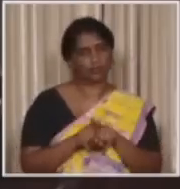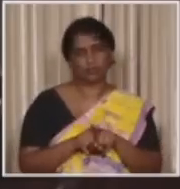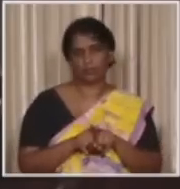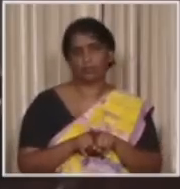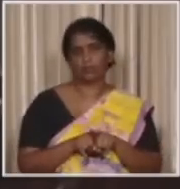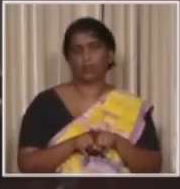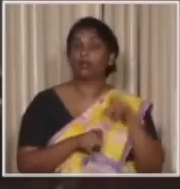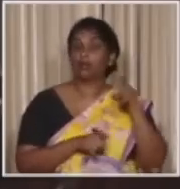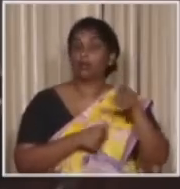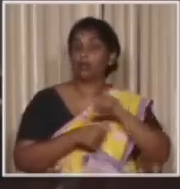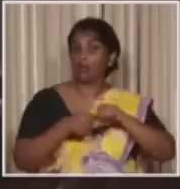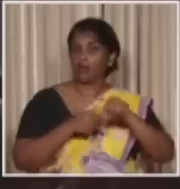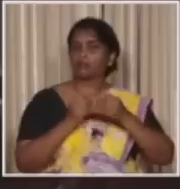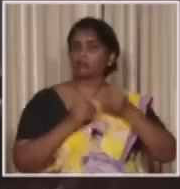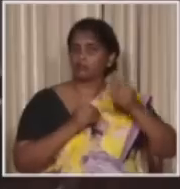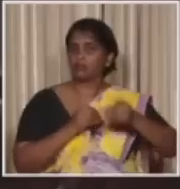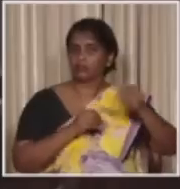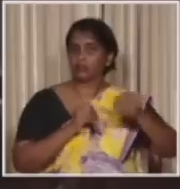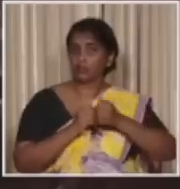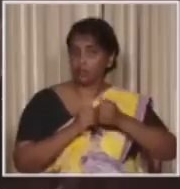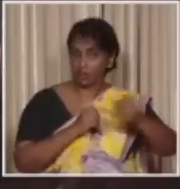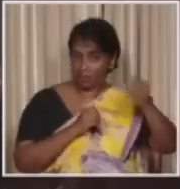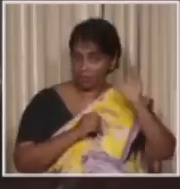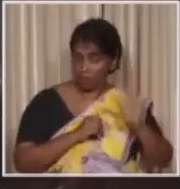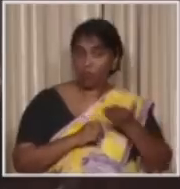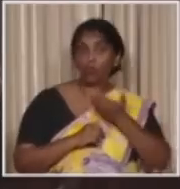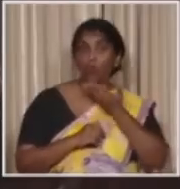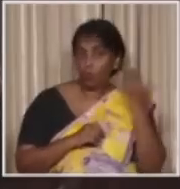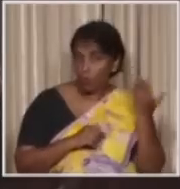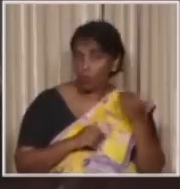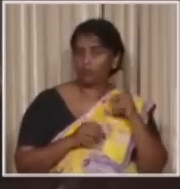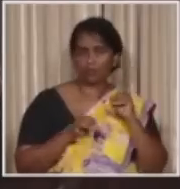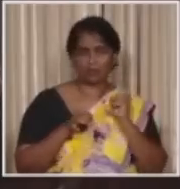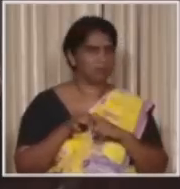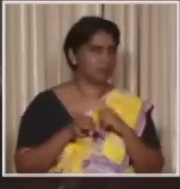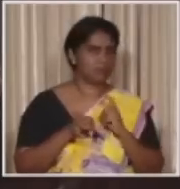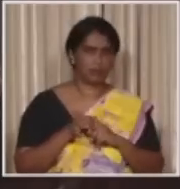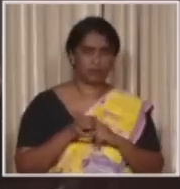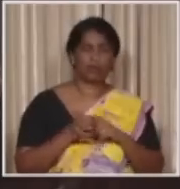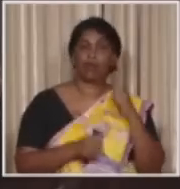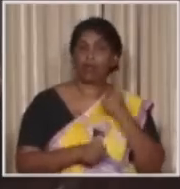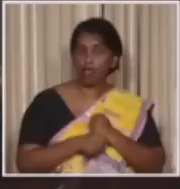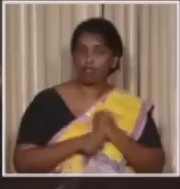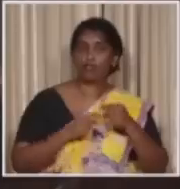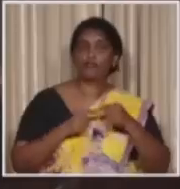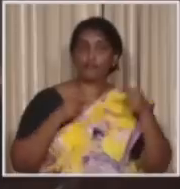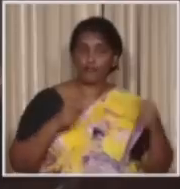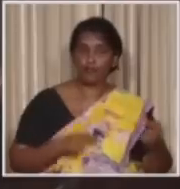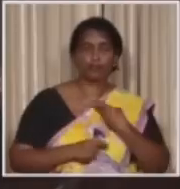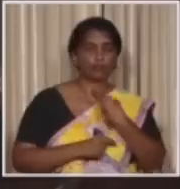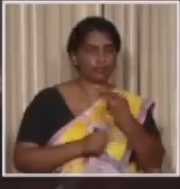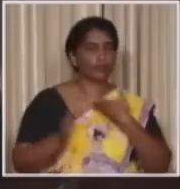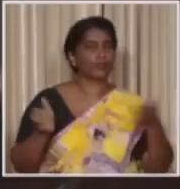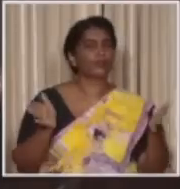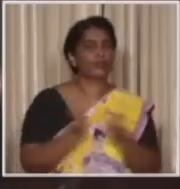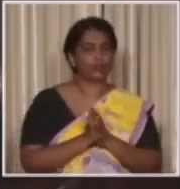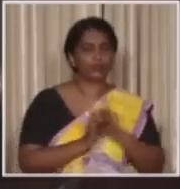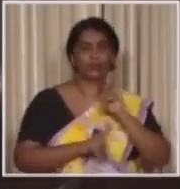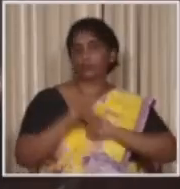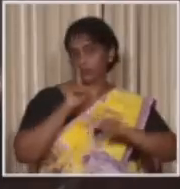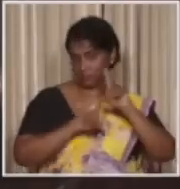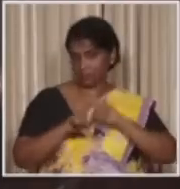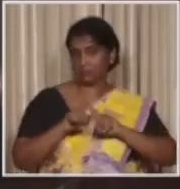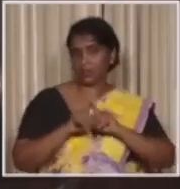මේ ආයතනය දිගටම අපිට ක්‍රියාත්මක කරගෙන යන්න පුළුවන්ද කියන ප්‍රශ්නය ආණ්ඩුවයි විපක්ෂයේ දෙගොල්ලොම එකට ඉඳගෙන කතා කරන්න